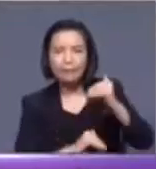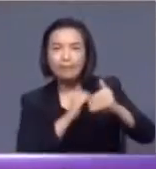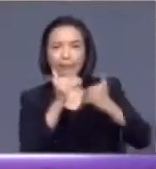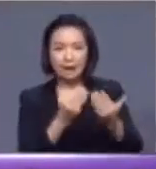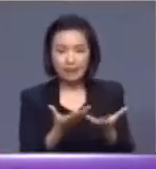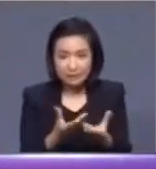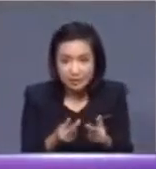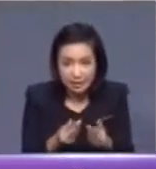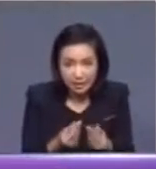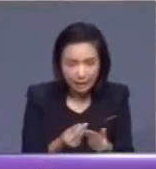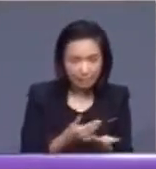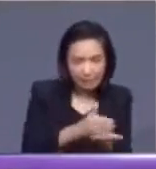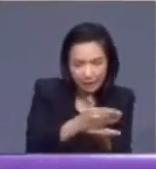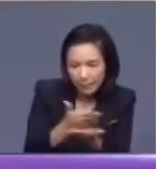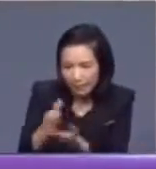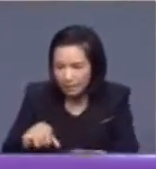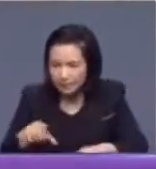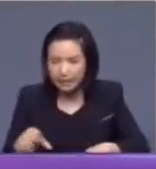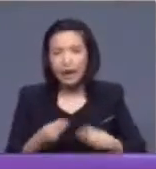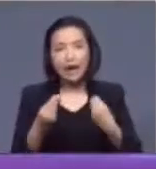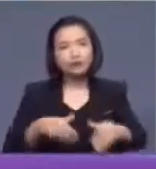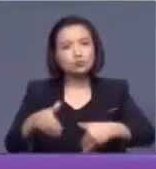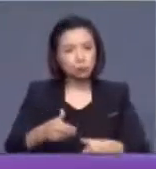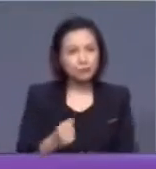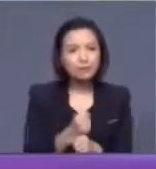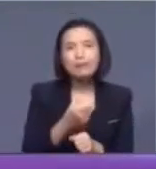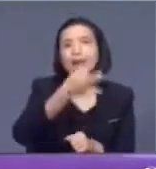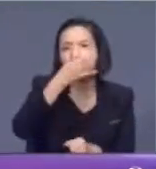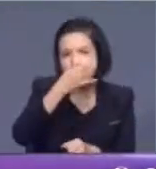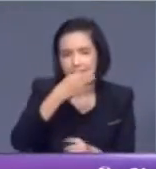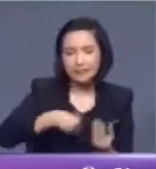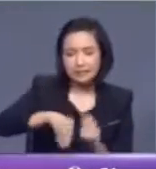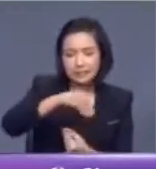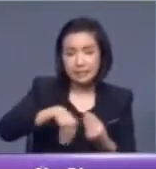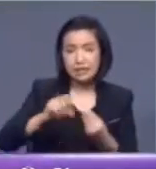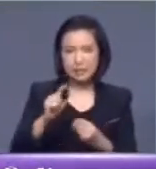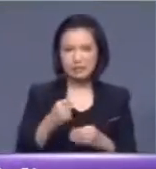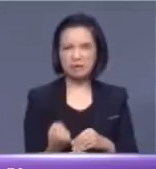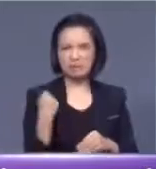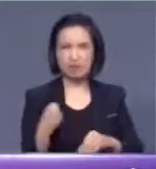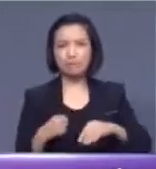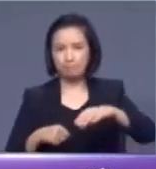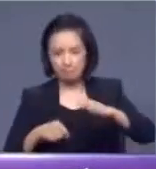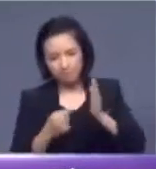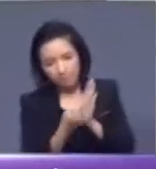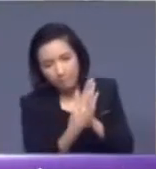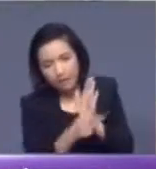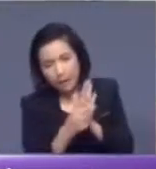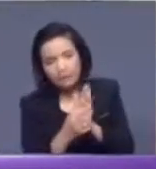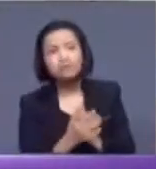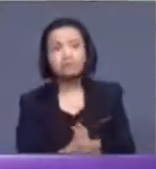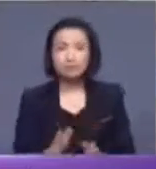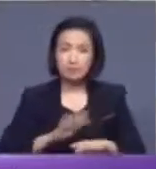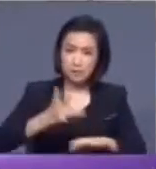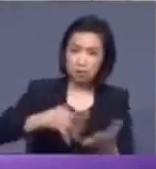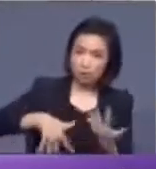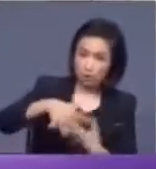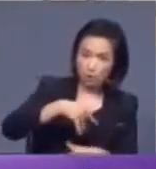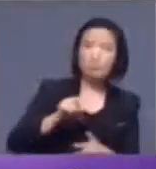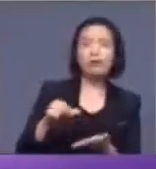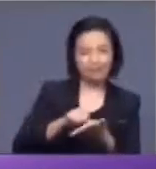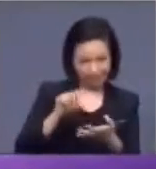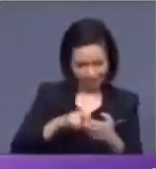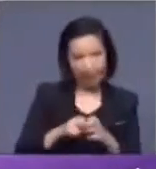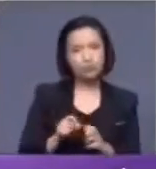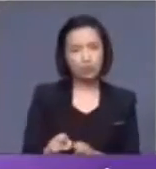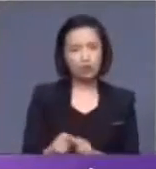ยั่งยืนนะคะท่านบอกว่ารัฐบาลเนี่ยจะทำในพื้นที่ทุกระดับตั้งแต่จังหวัดอำเภอตำบลและหมู่บ้านประกอบด้วยหลัก